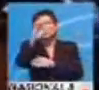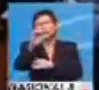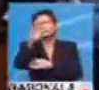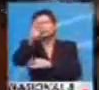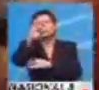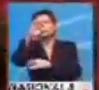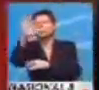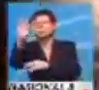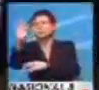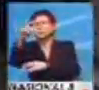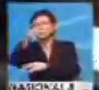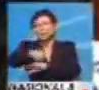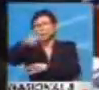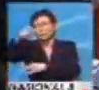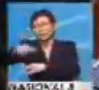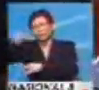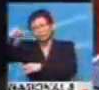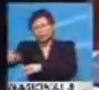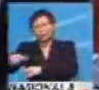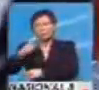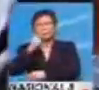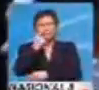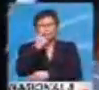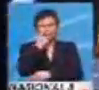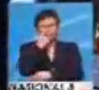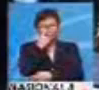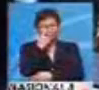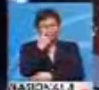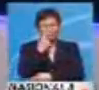12.000.579 pemegang unit